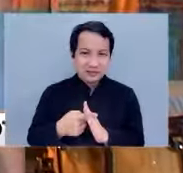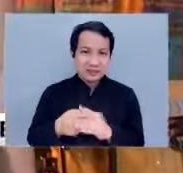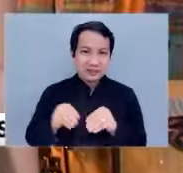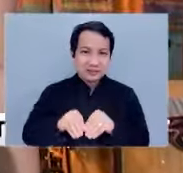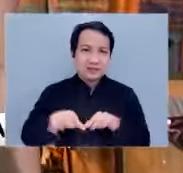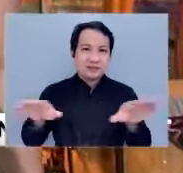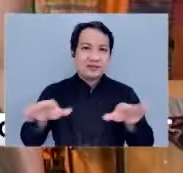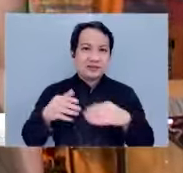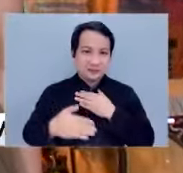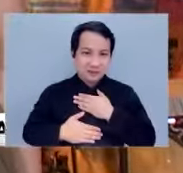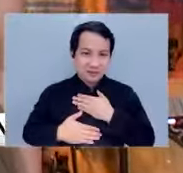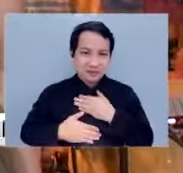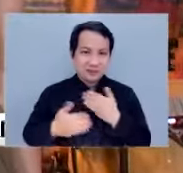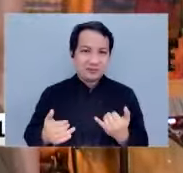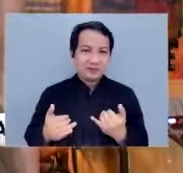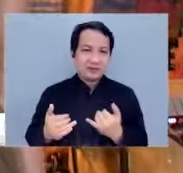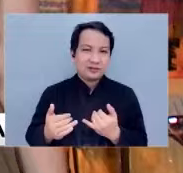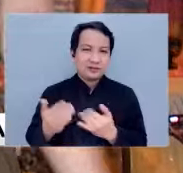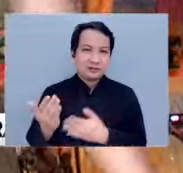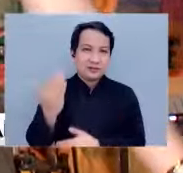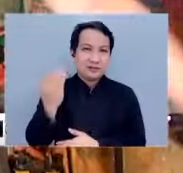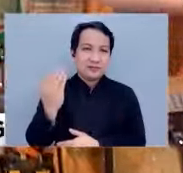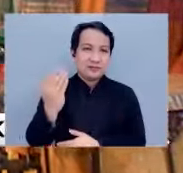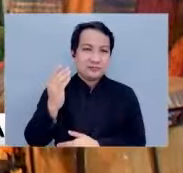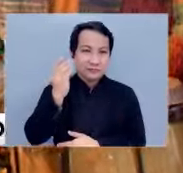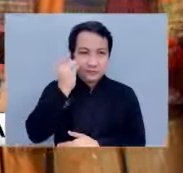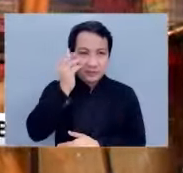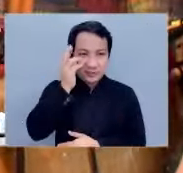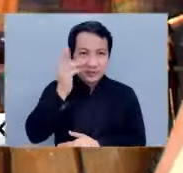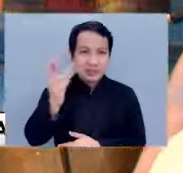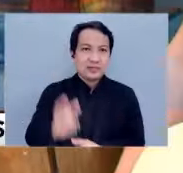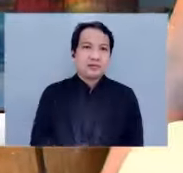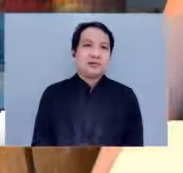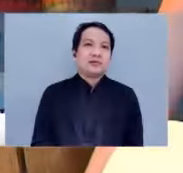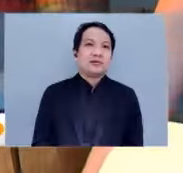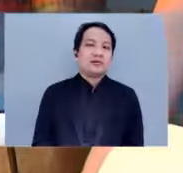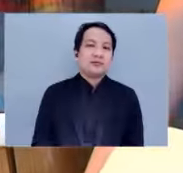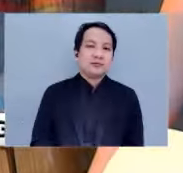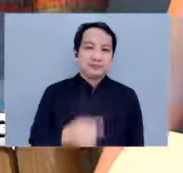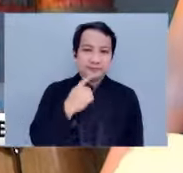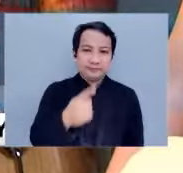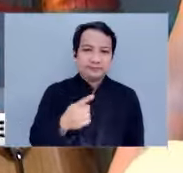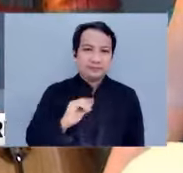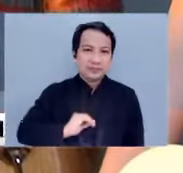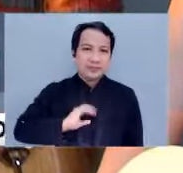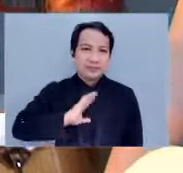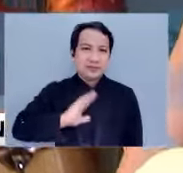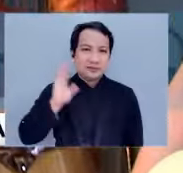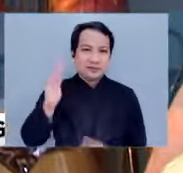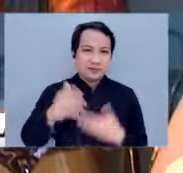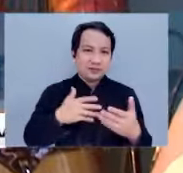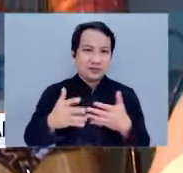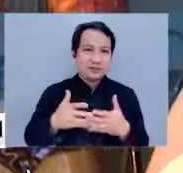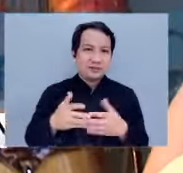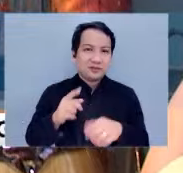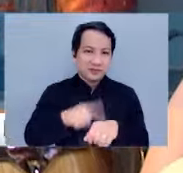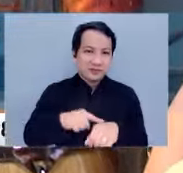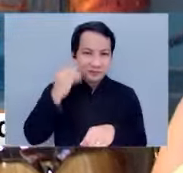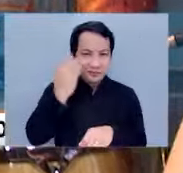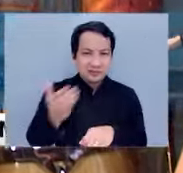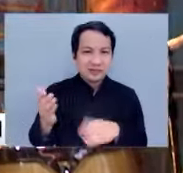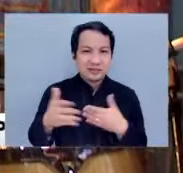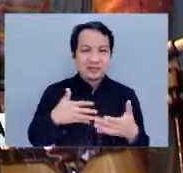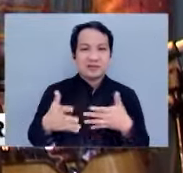happiness ngayong Lunes. Ako po si Dimples Romana. That's right, Mama Dibs. Courage on anumang panahon, mga kapatid. Courage nga,